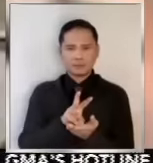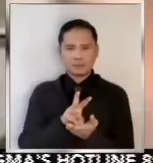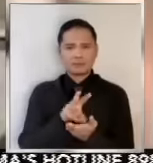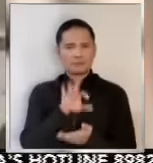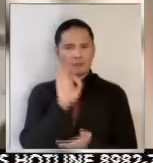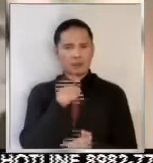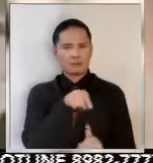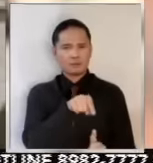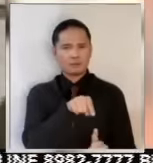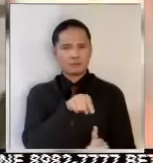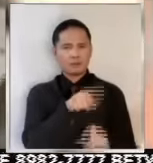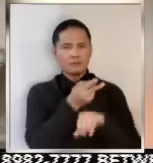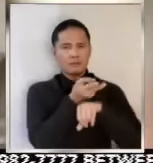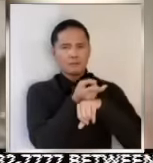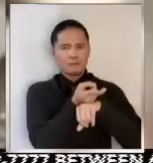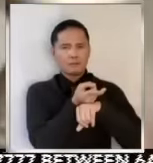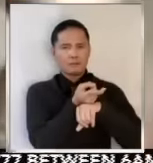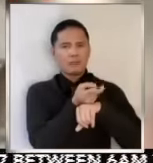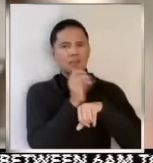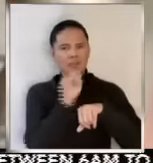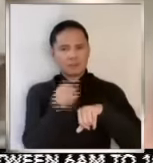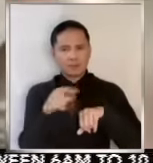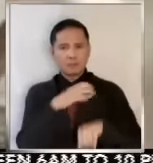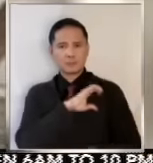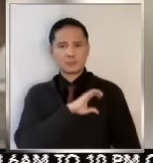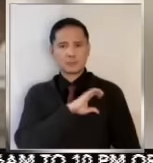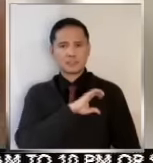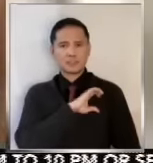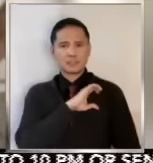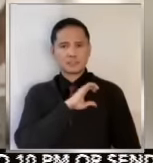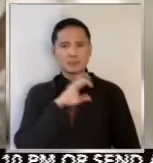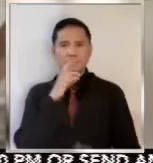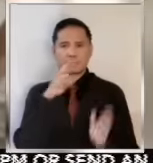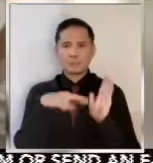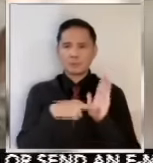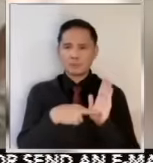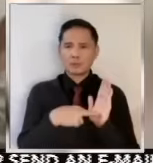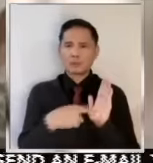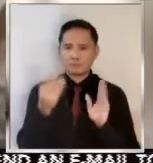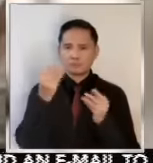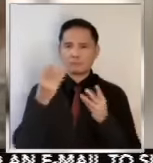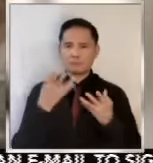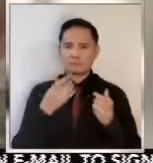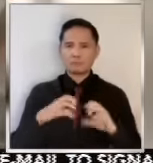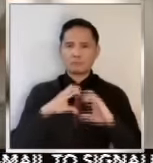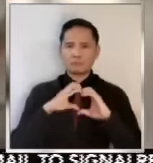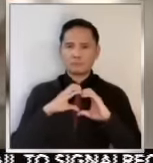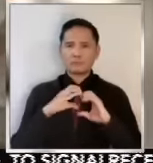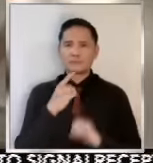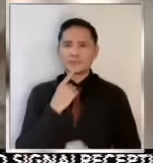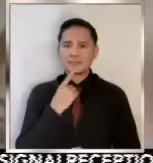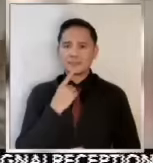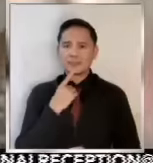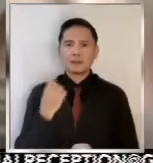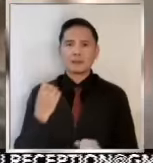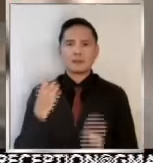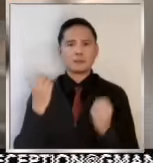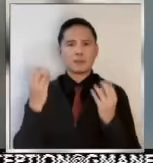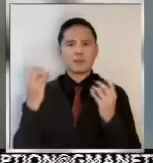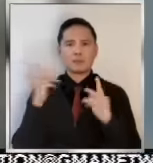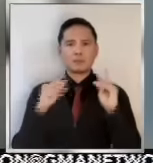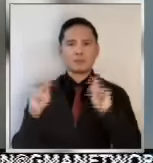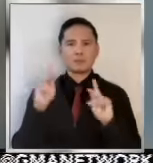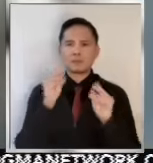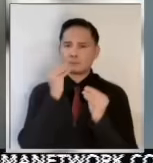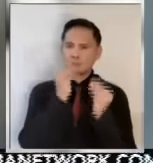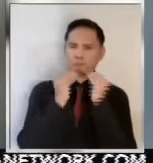Sa report na ipinadala ni Caloocan Police Chief Colonel Dario Menor sa GMA News, pasintabi sa mga nagkakapunan, naaagnas na raw ang